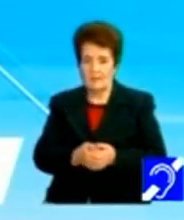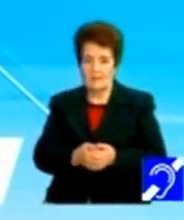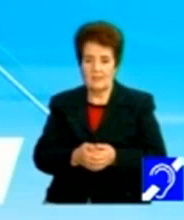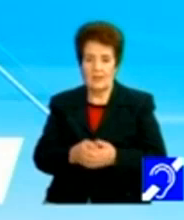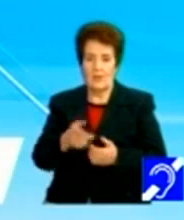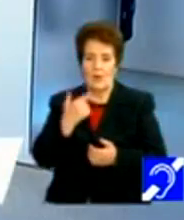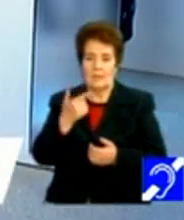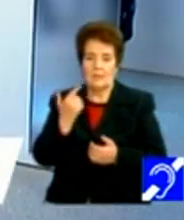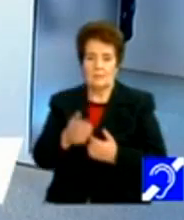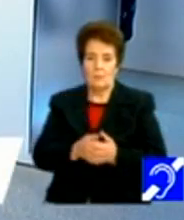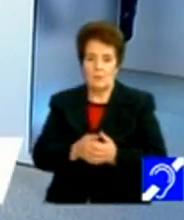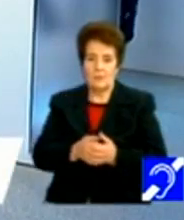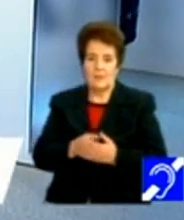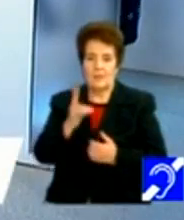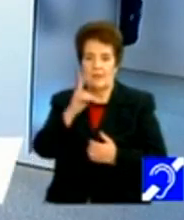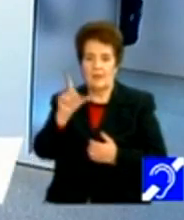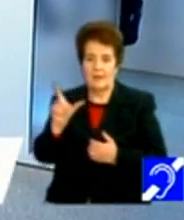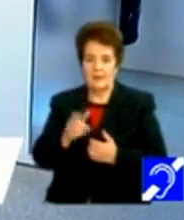ce am spus. Am spus că...